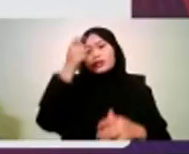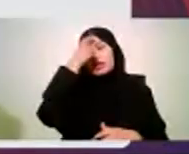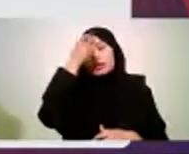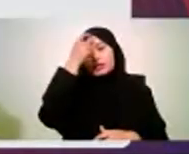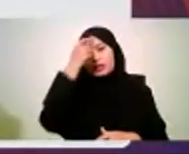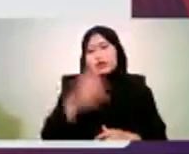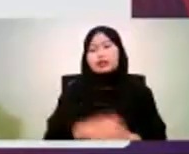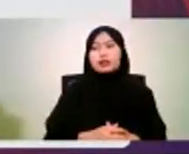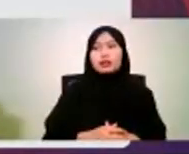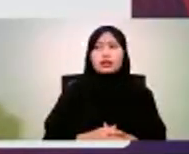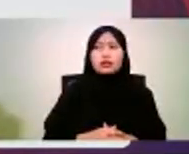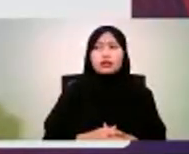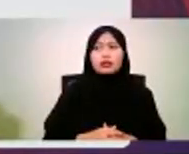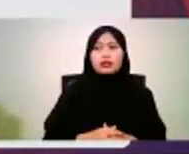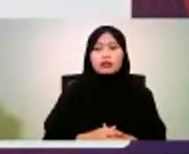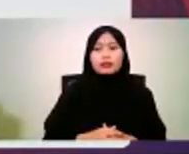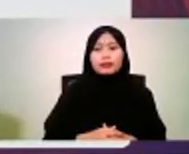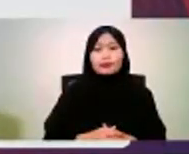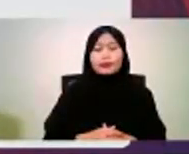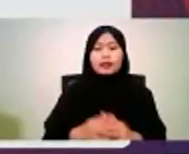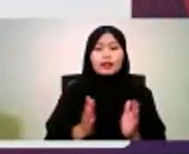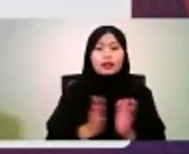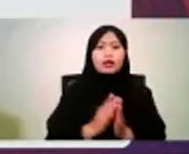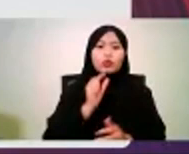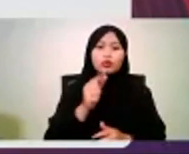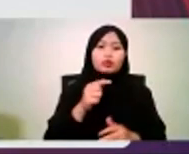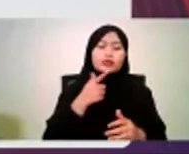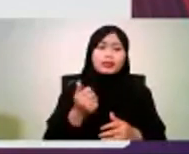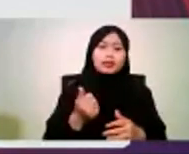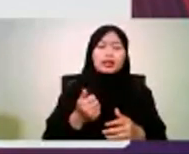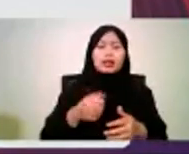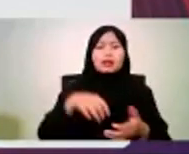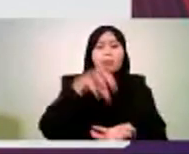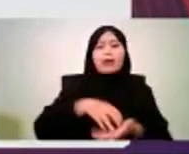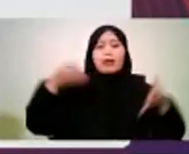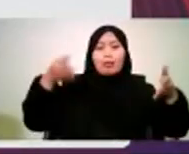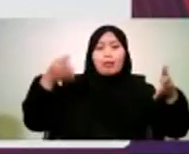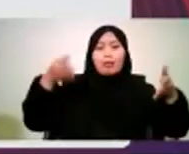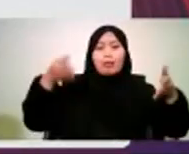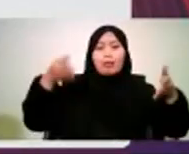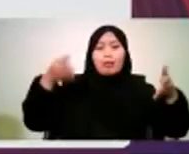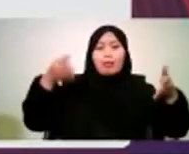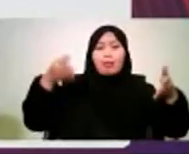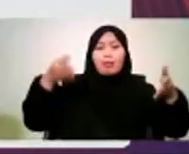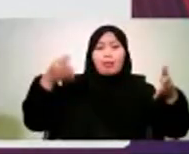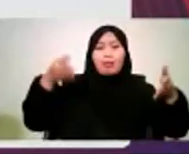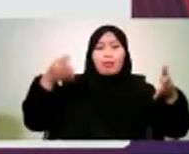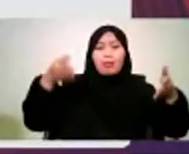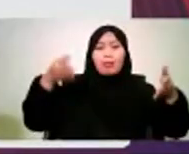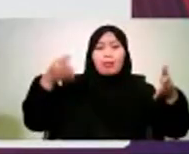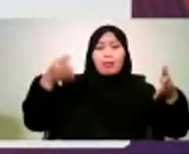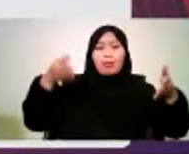untuk menyediakan eh tempat penguburan untuk biaya dokter untuk biaya itu